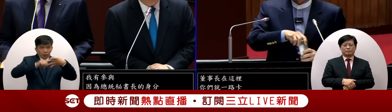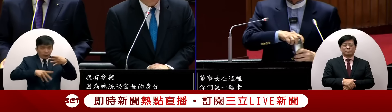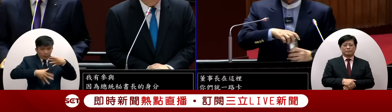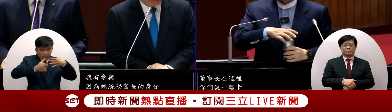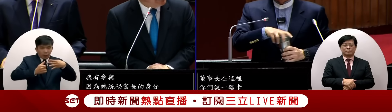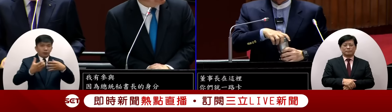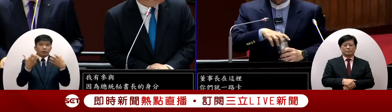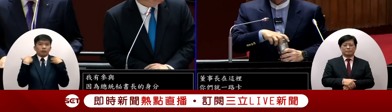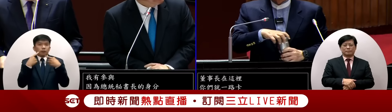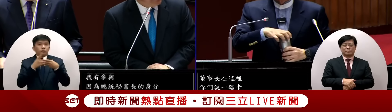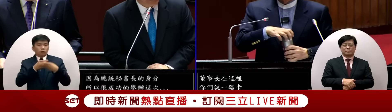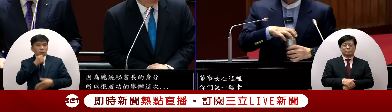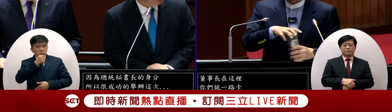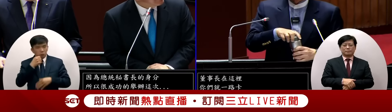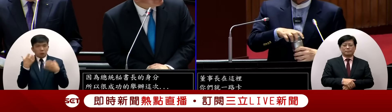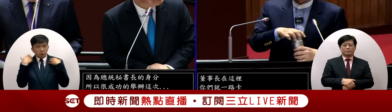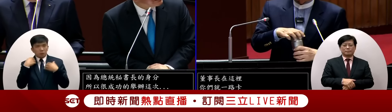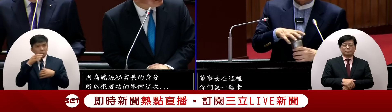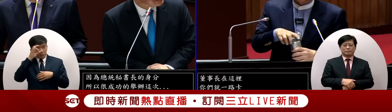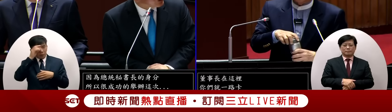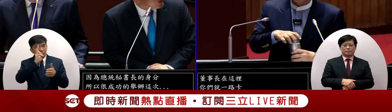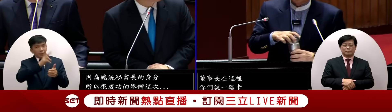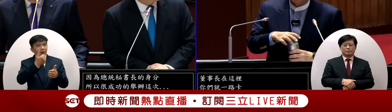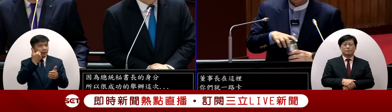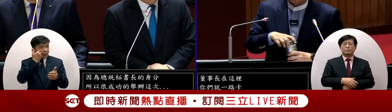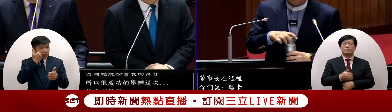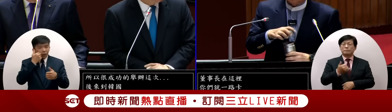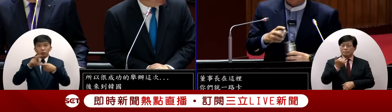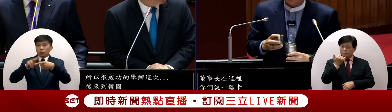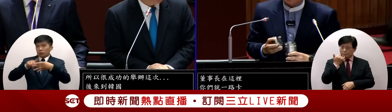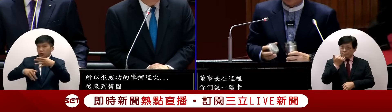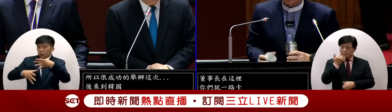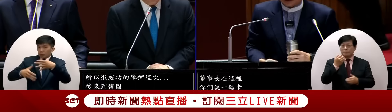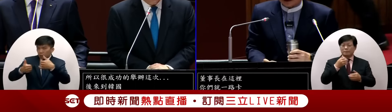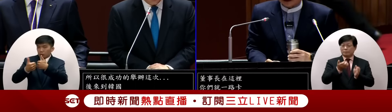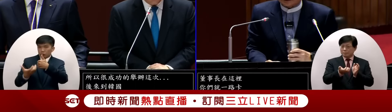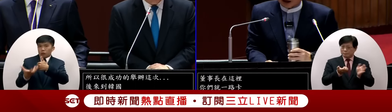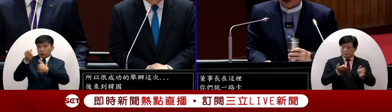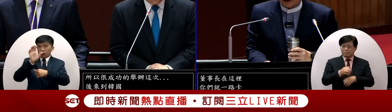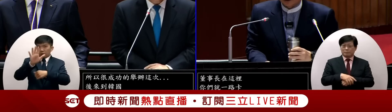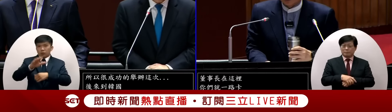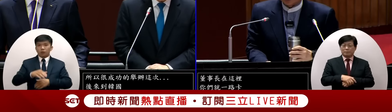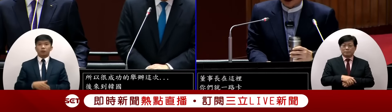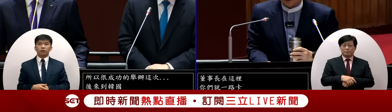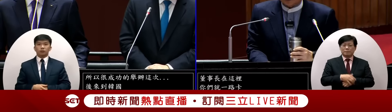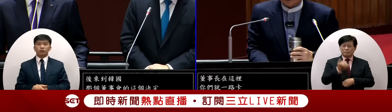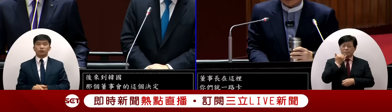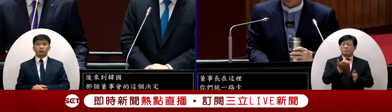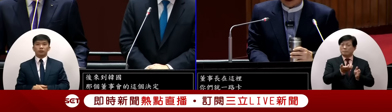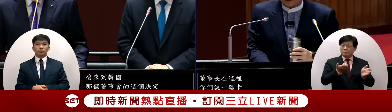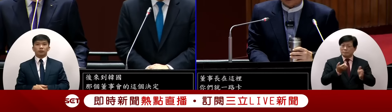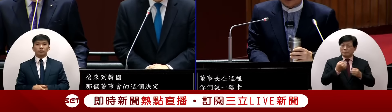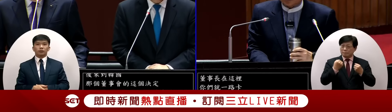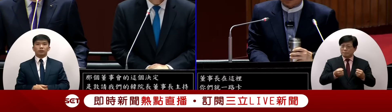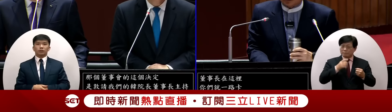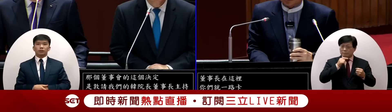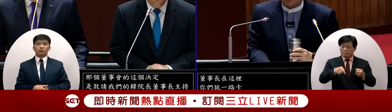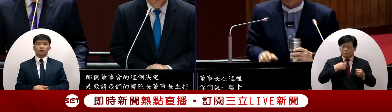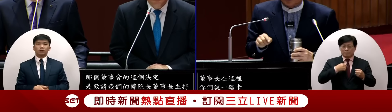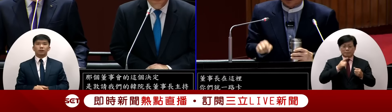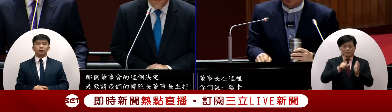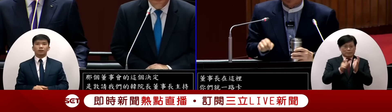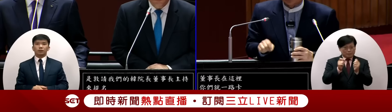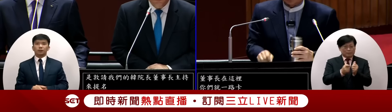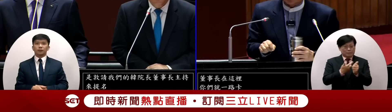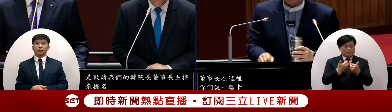啊来这个提名啊，董事会会行使同意权， 可以提早再召开。可以提早再开临时董事